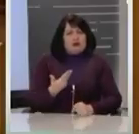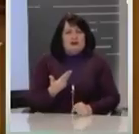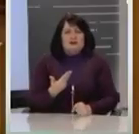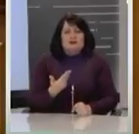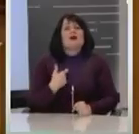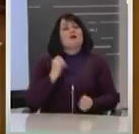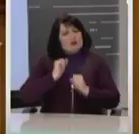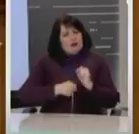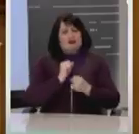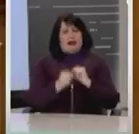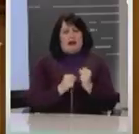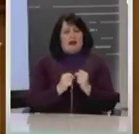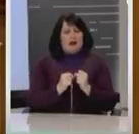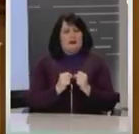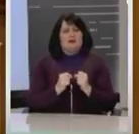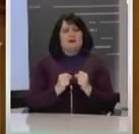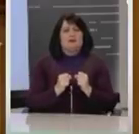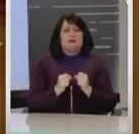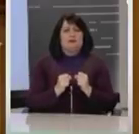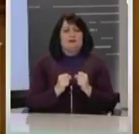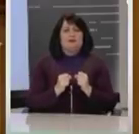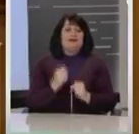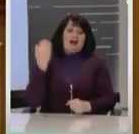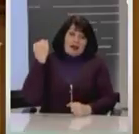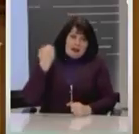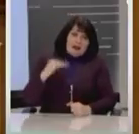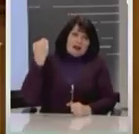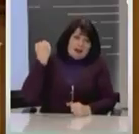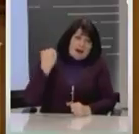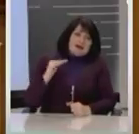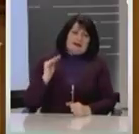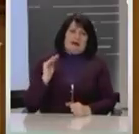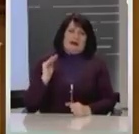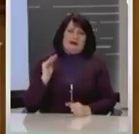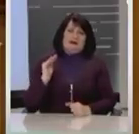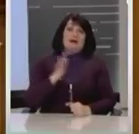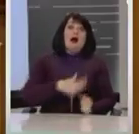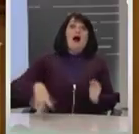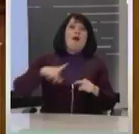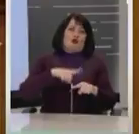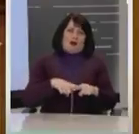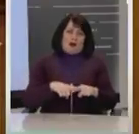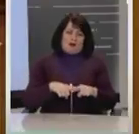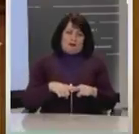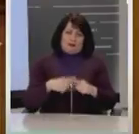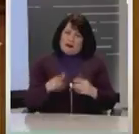και προσπάθειας και θυσιών από την πλευρά του ελληνικού λαού.